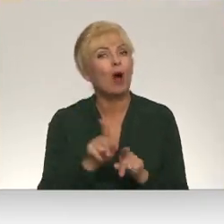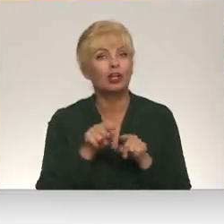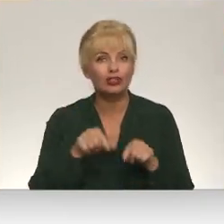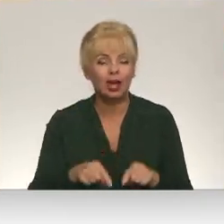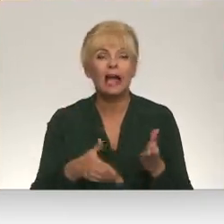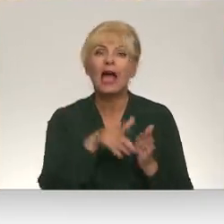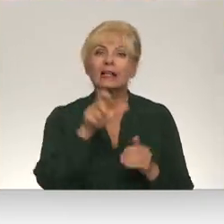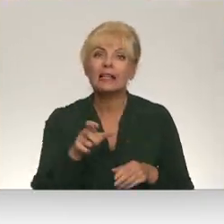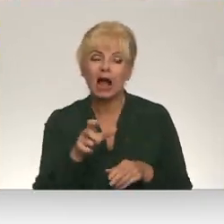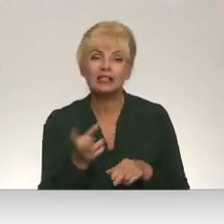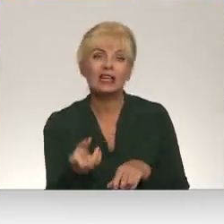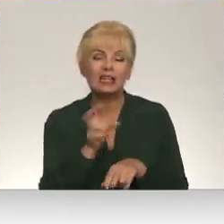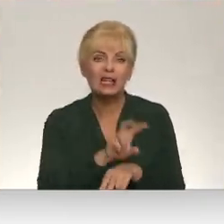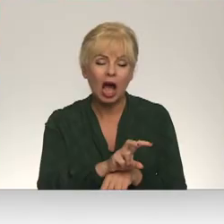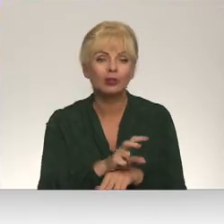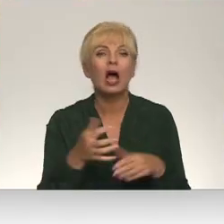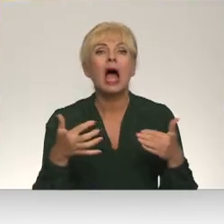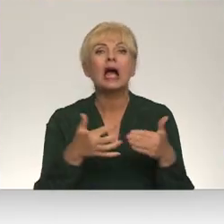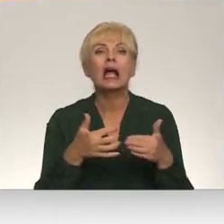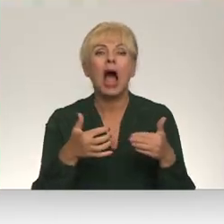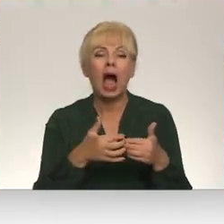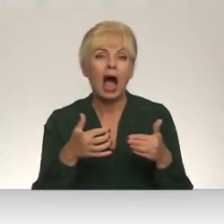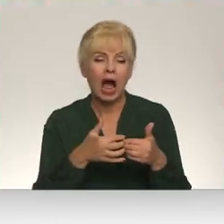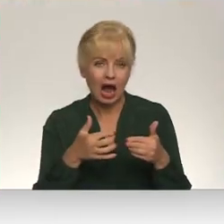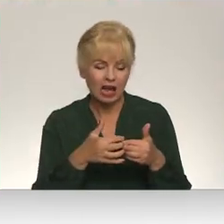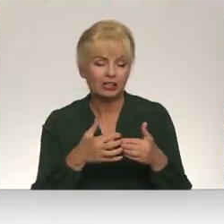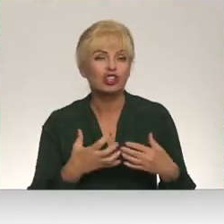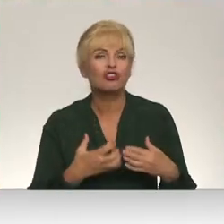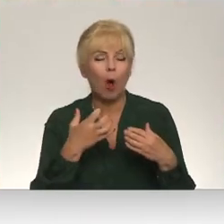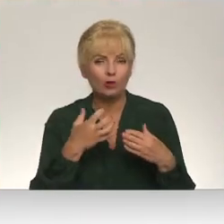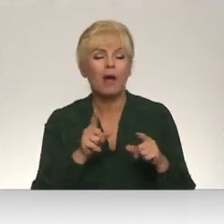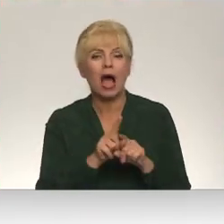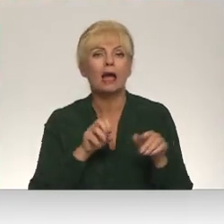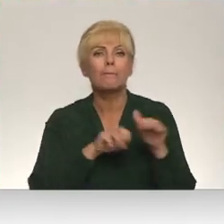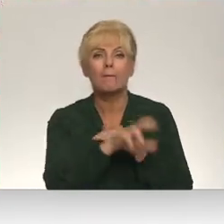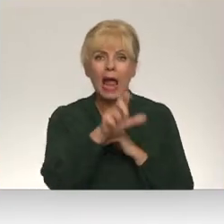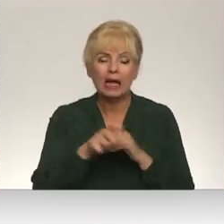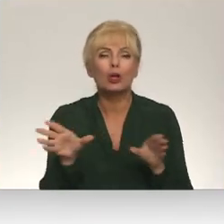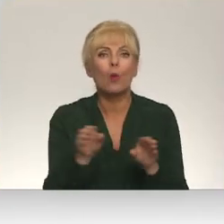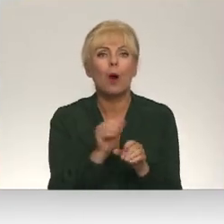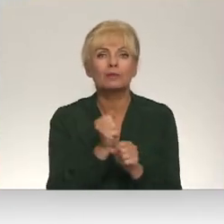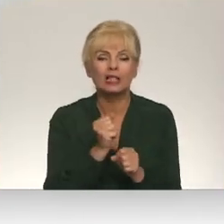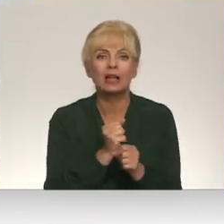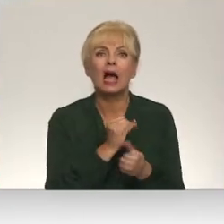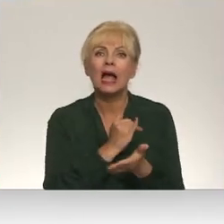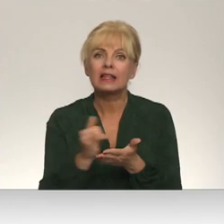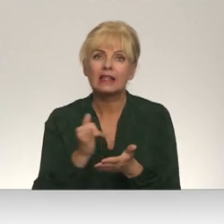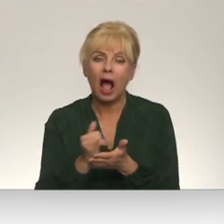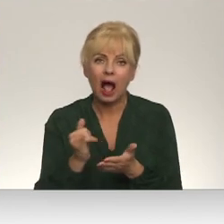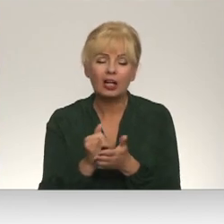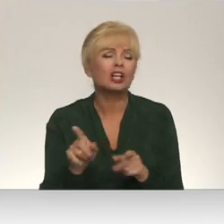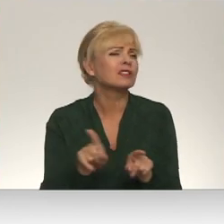palīgā ieradušies arī no kara šausmām Ukrainā atbraukušās ģimenes. Pārsteigums par strādāšanu kopā nav, jo talkas ir arī